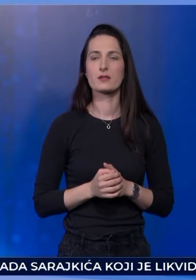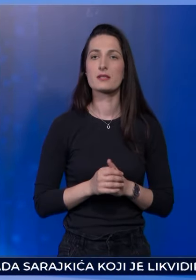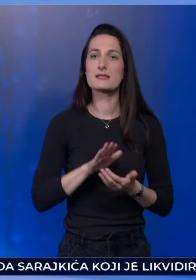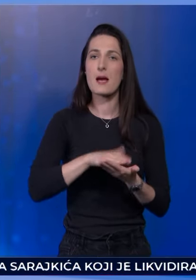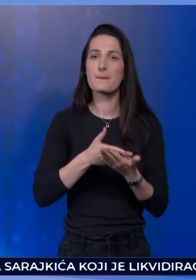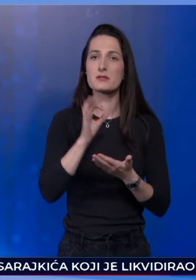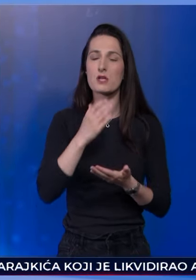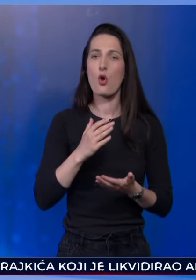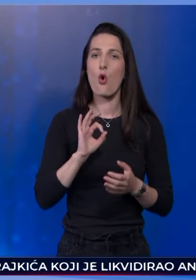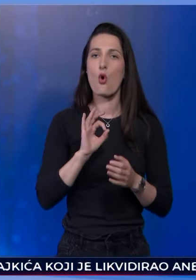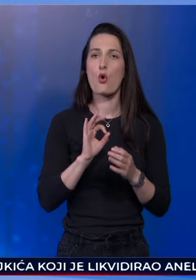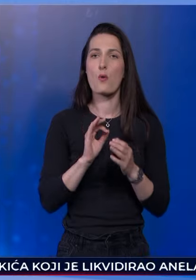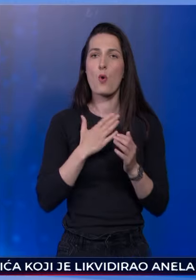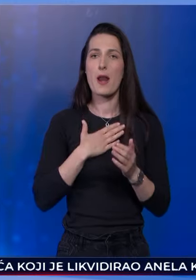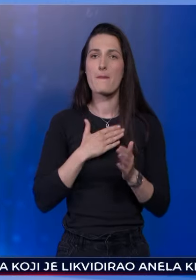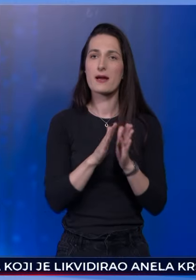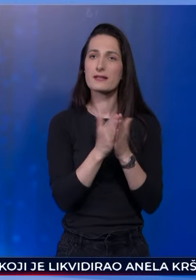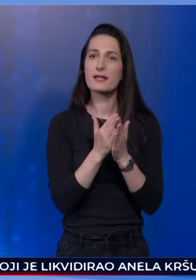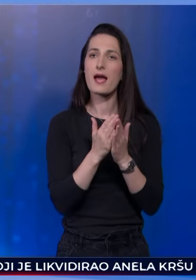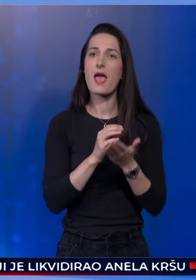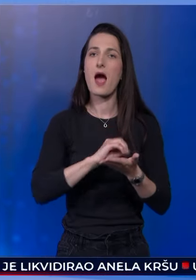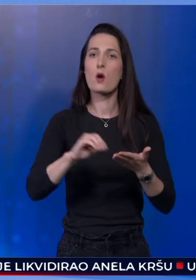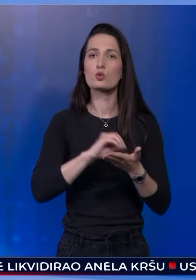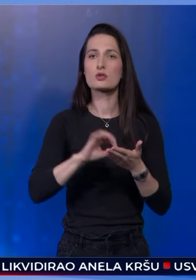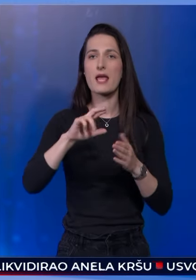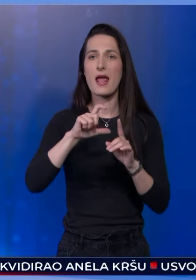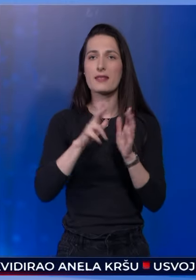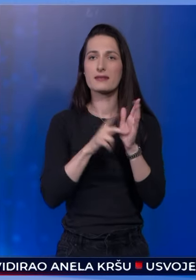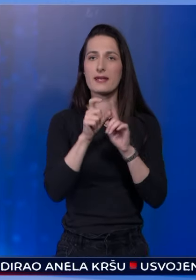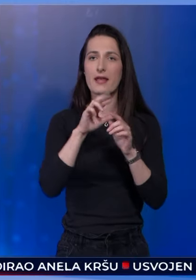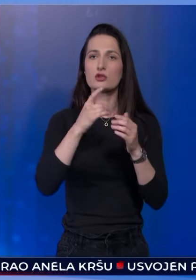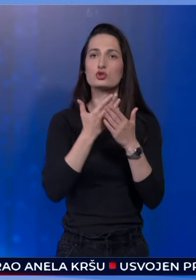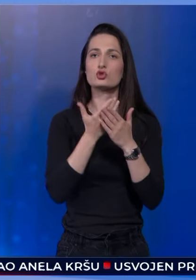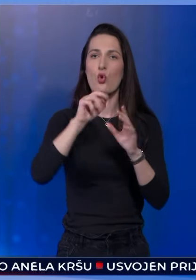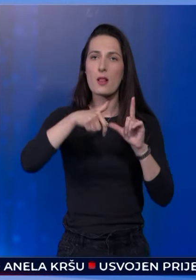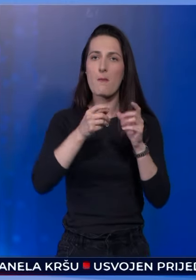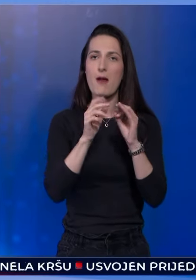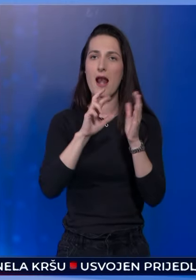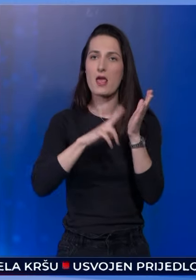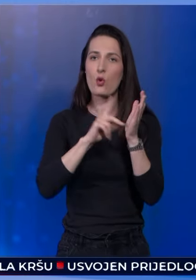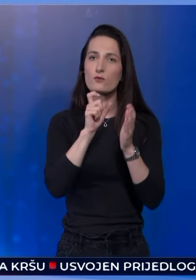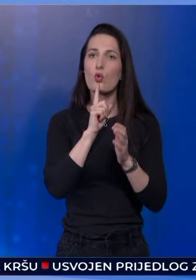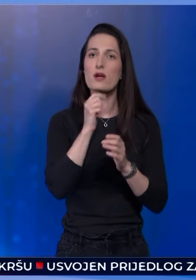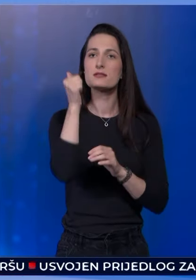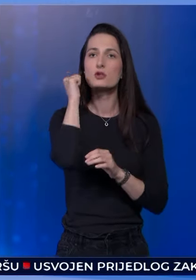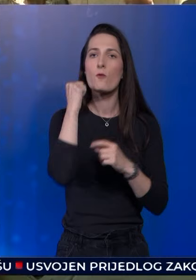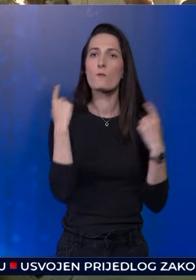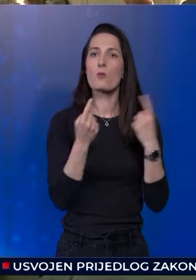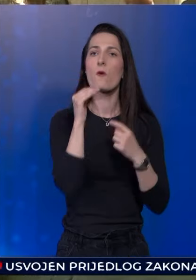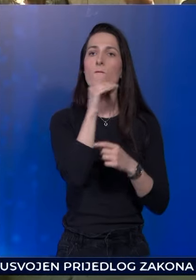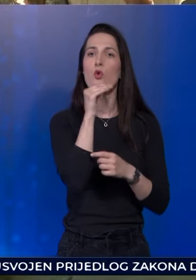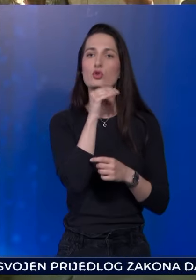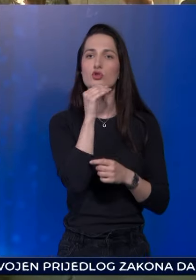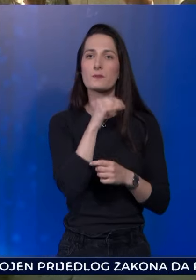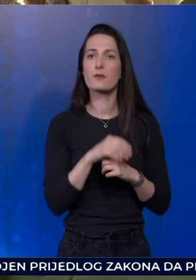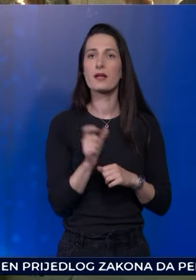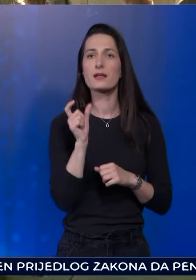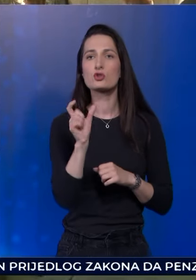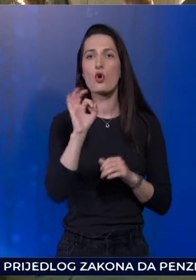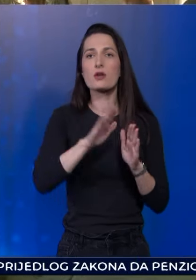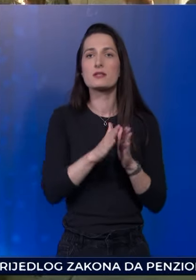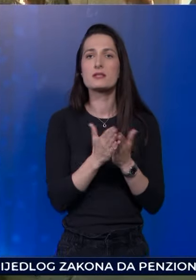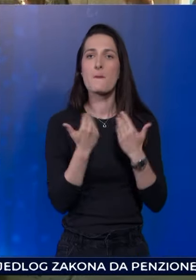Zapisi o nama. Knjiga je autorice Eldine Zolj Balenović koja je sinoć promovirana u Vogošći. Riječ je o